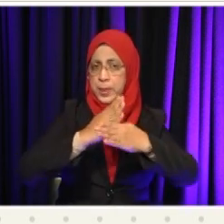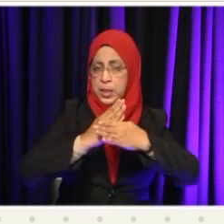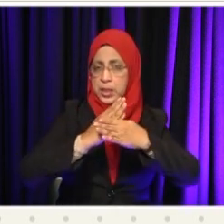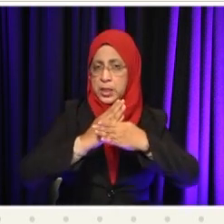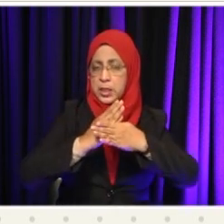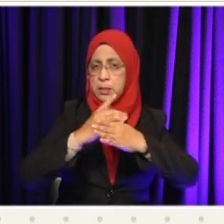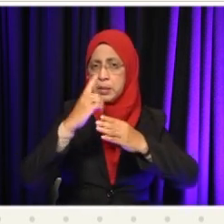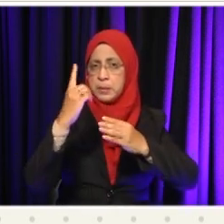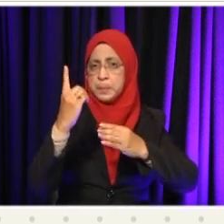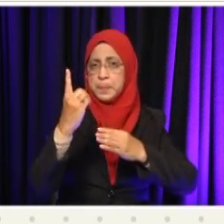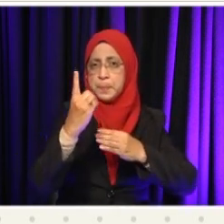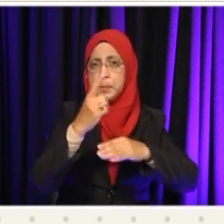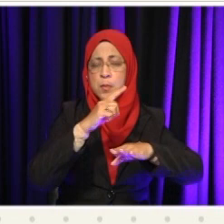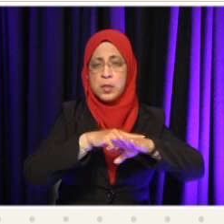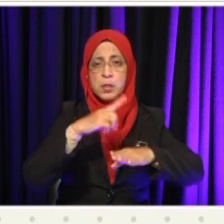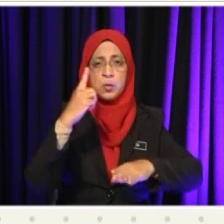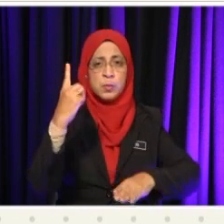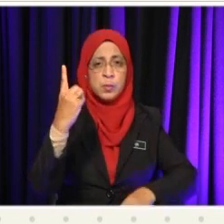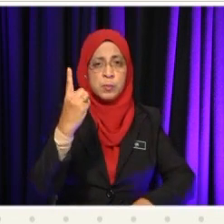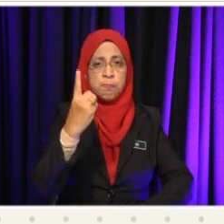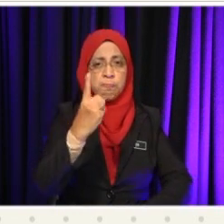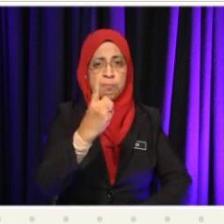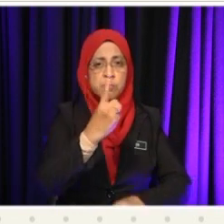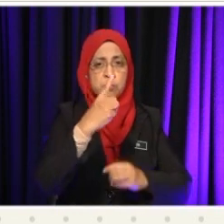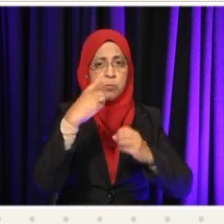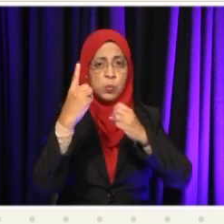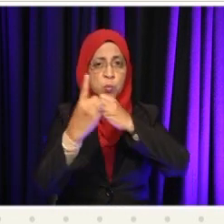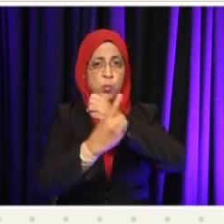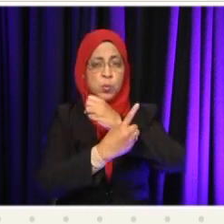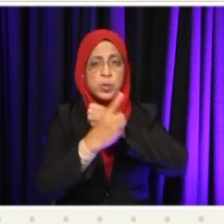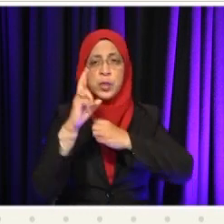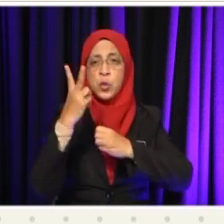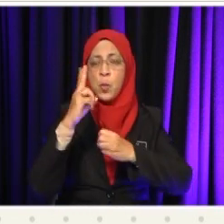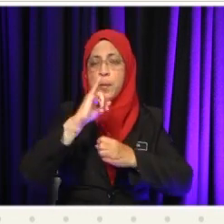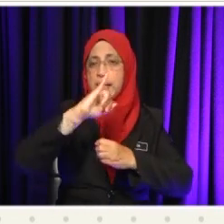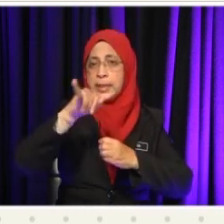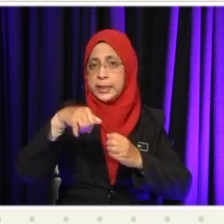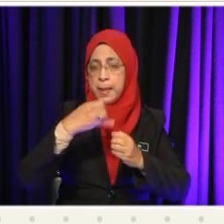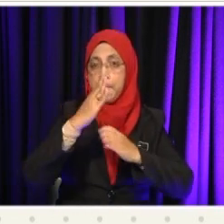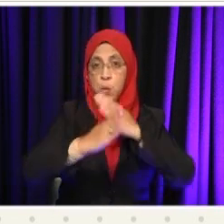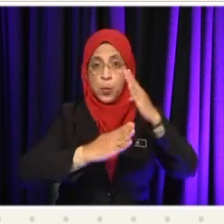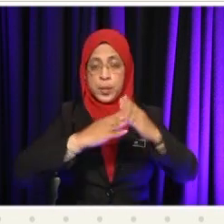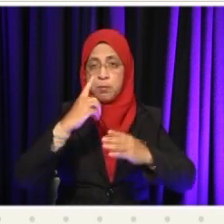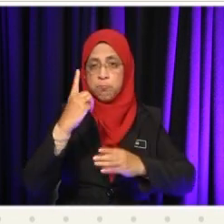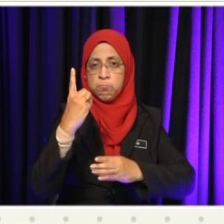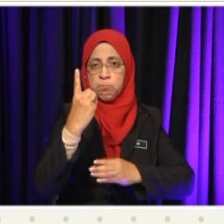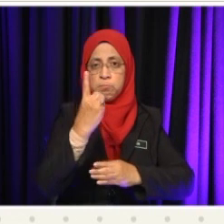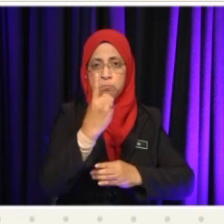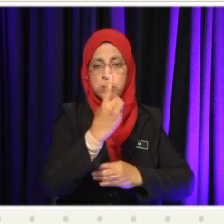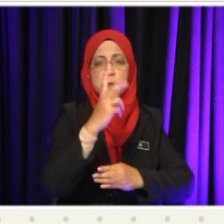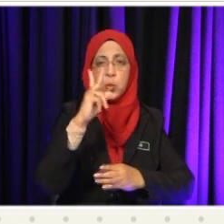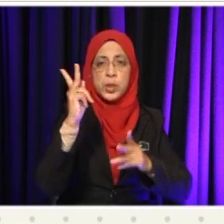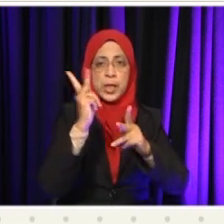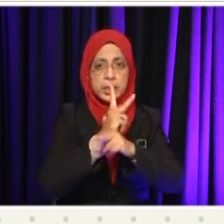tempo masuk untuk mengorbit satu postingan lengkap adalah 12 jam dengan arti kata lain dua kali dalam sehari